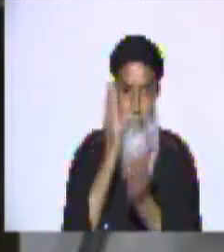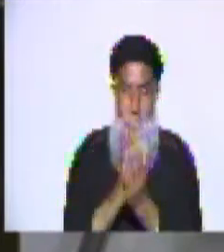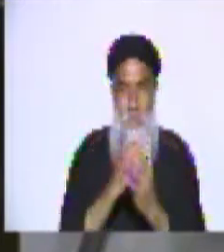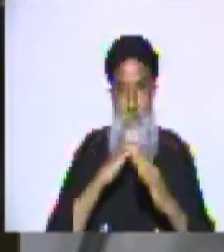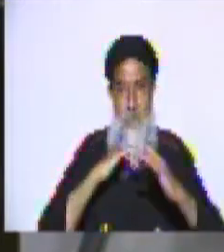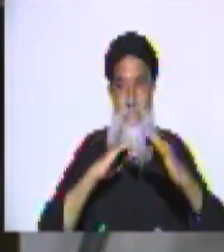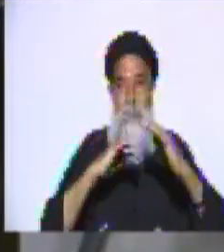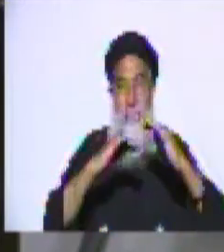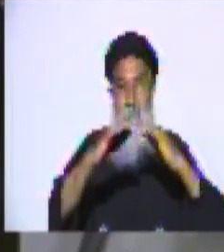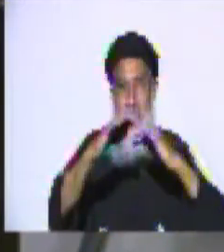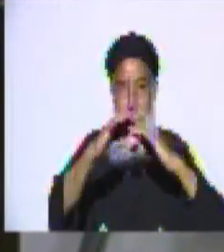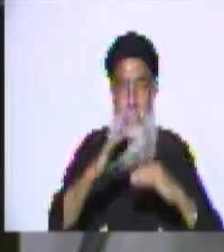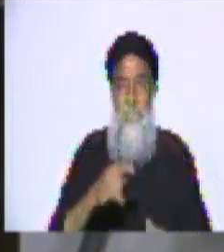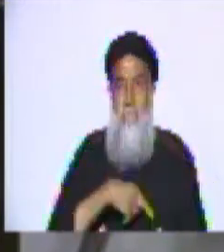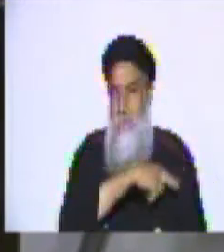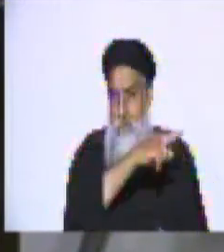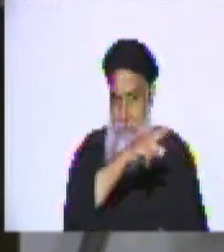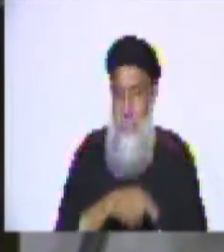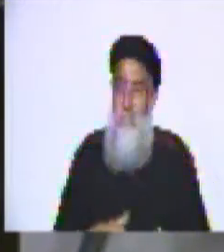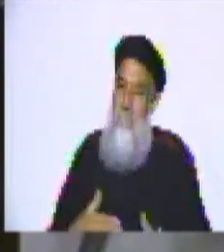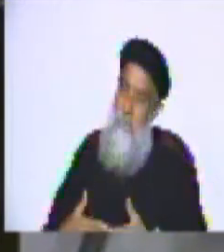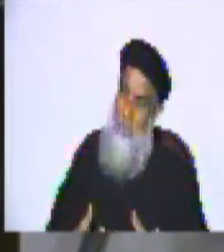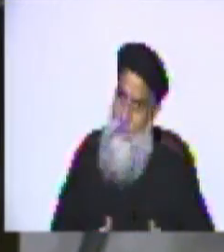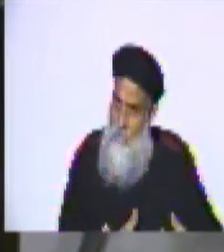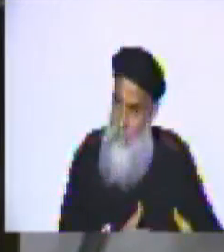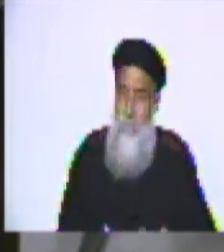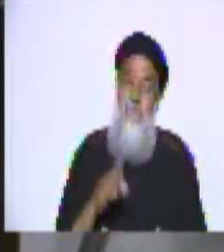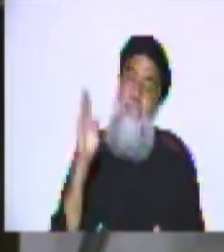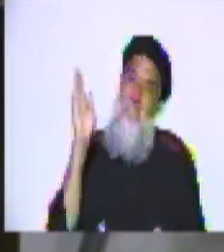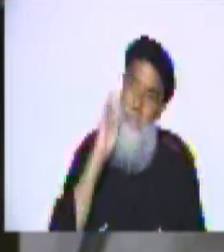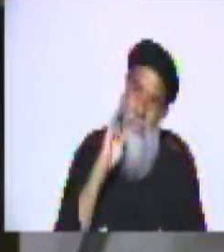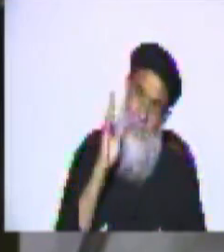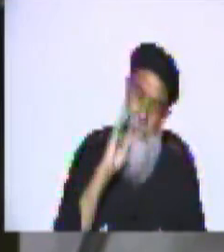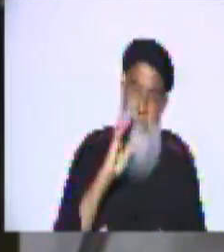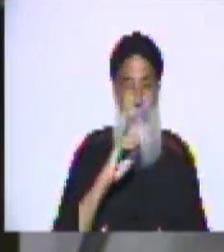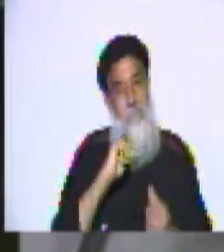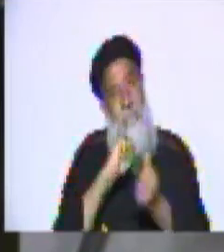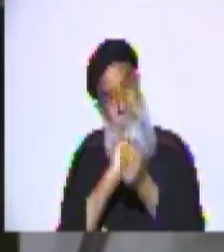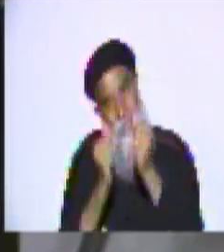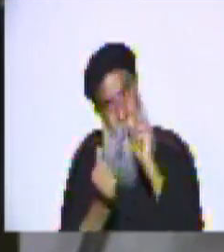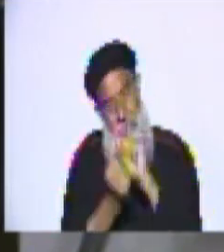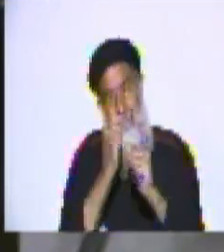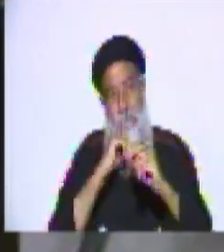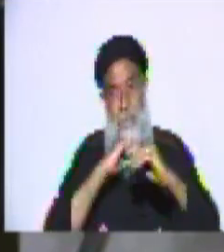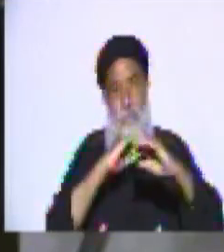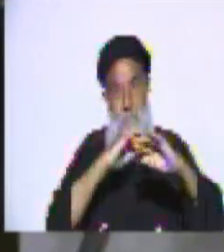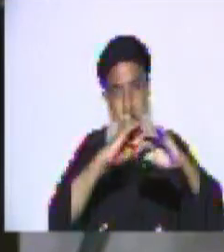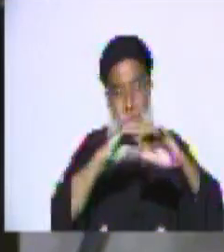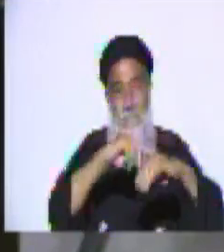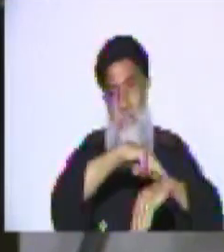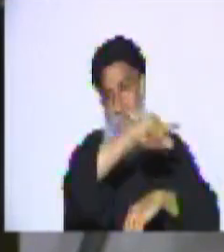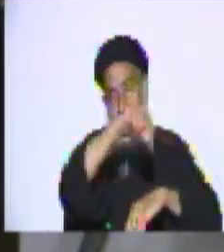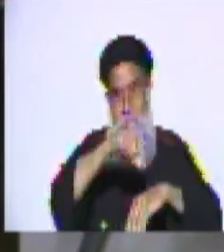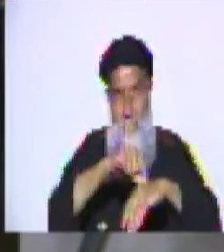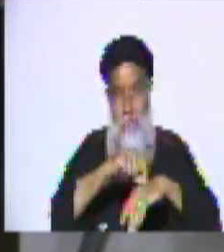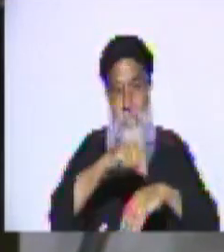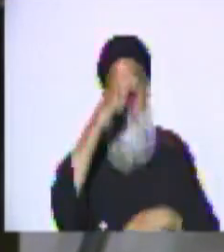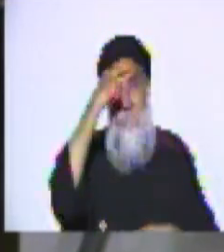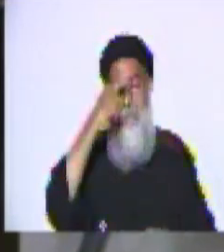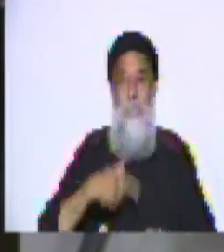جميلة. الهيتينيات وأربع الناقوس، يعني دي حاجات جميلة بقى تخلي الإنسان عايش